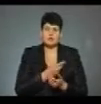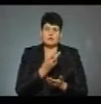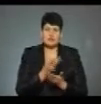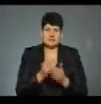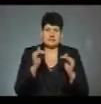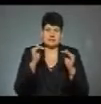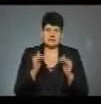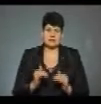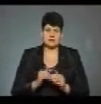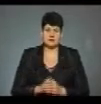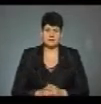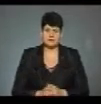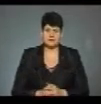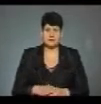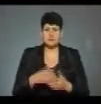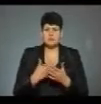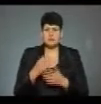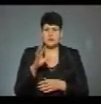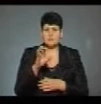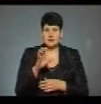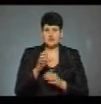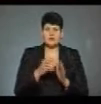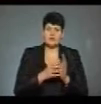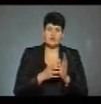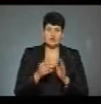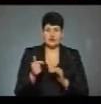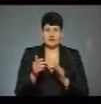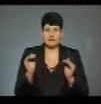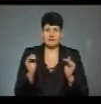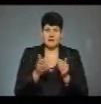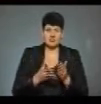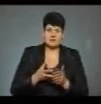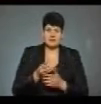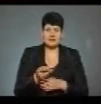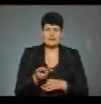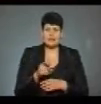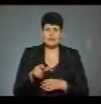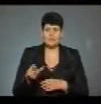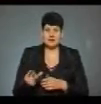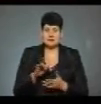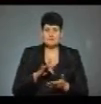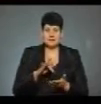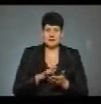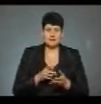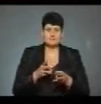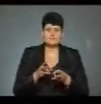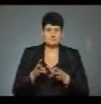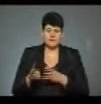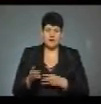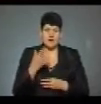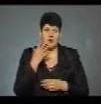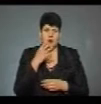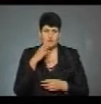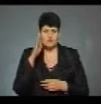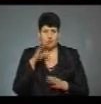знизилася. Майже на 500-900 гривень менше заплатили тернополяни за централізоване теплопостачання та гарячу